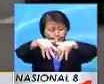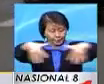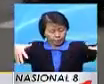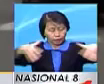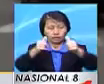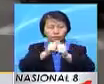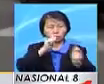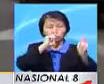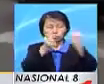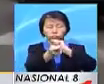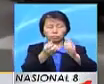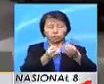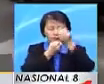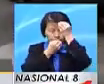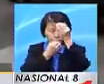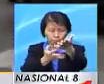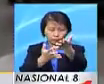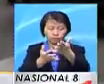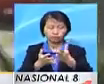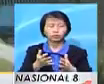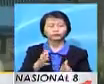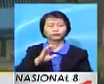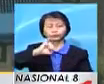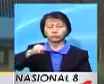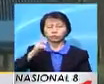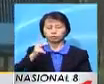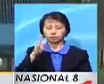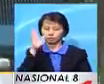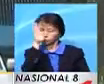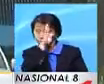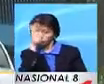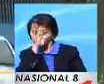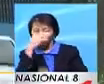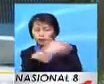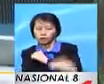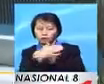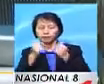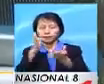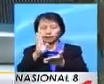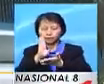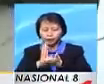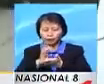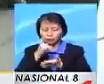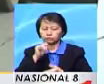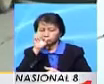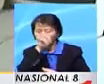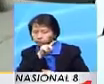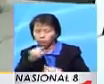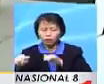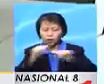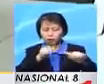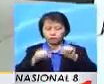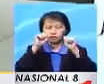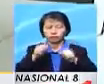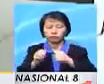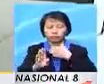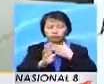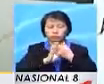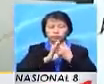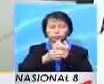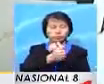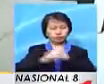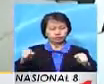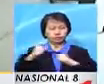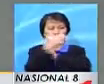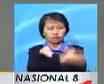dan bertukar maklumat. Tambahnya, jawatankuasa perisikan negara telah banyak membantu bagi mengesan aktiviti yang boleh mengancam